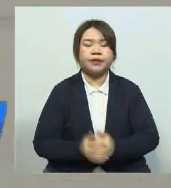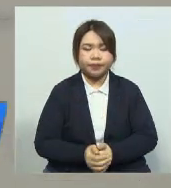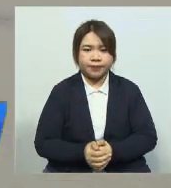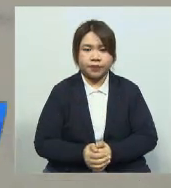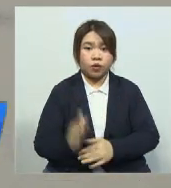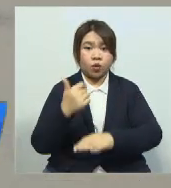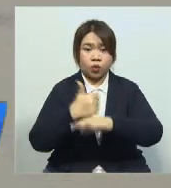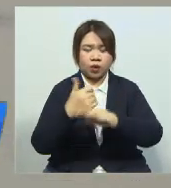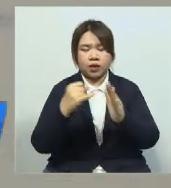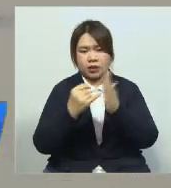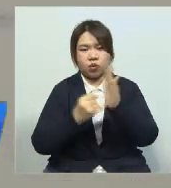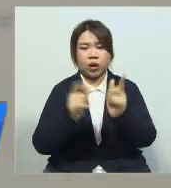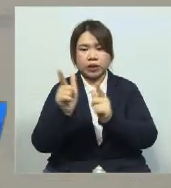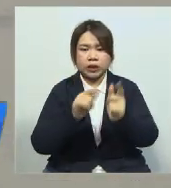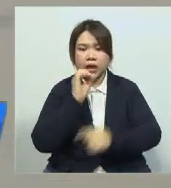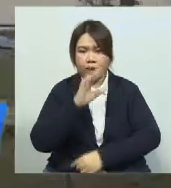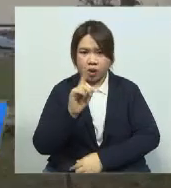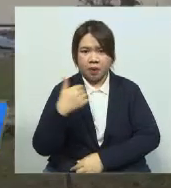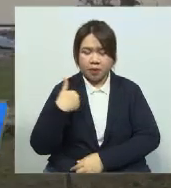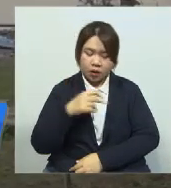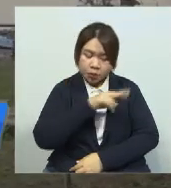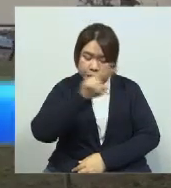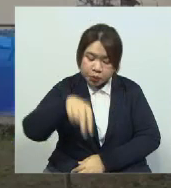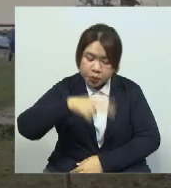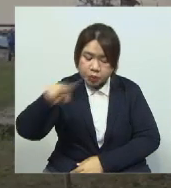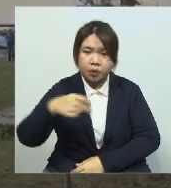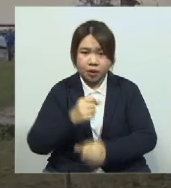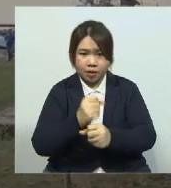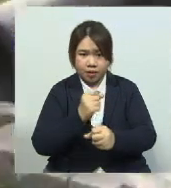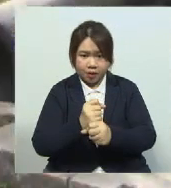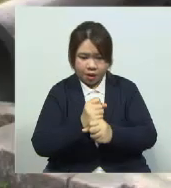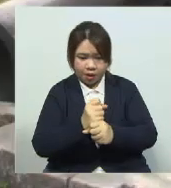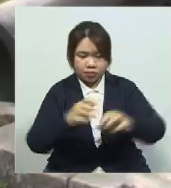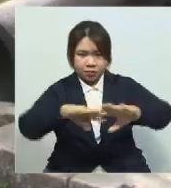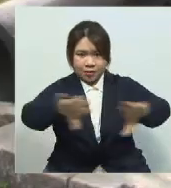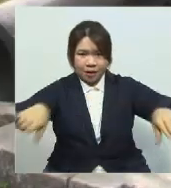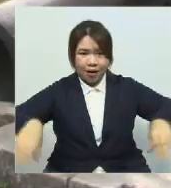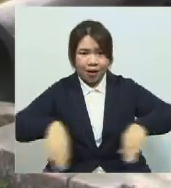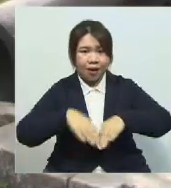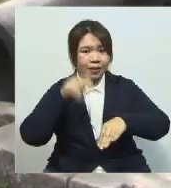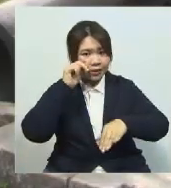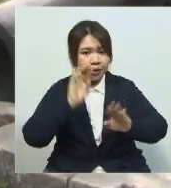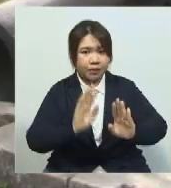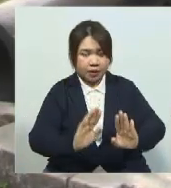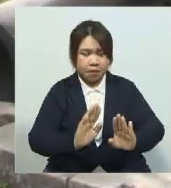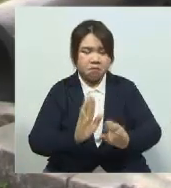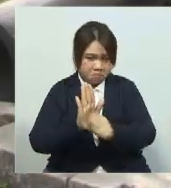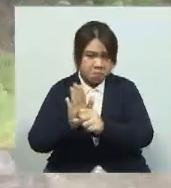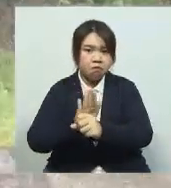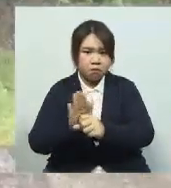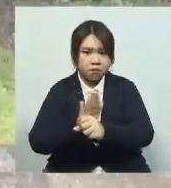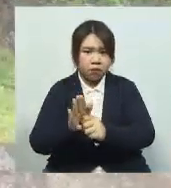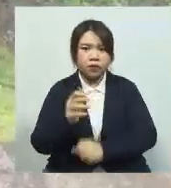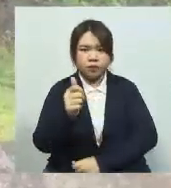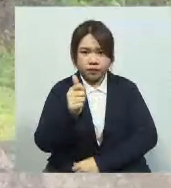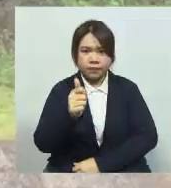มผู้ว่าราชการจังหวัดเลยก็ลงพื้นที่ตรวจสอบสถานการณ์ยืนยันว่าจังหวัดเลยมีน้ำเพียงพอสำหรับการอุปโภคบริโภคอ